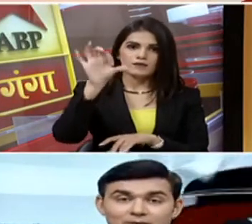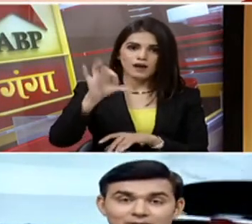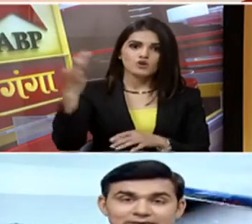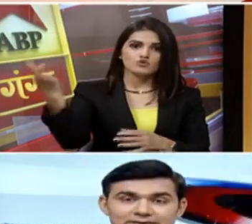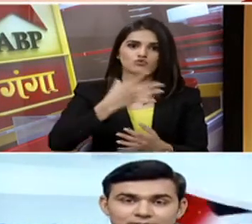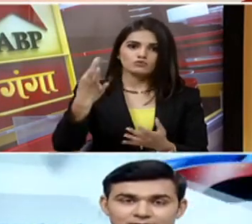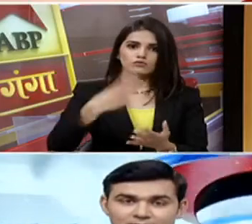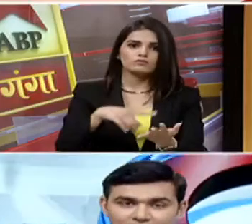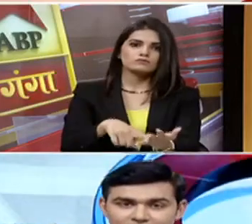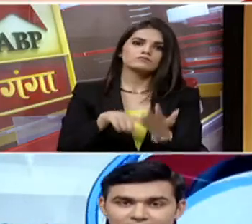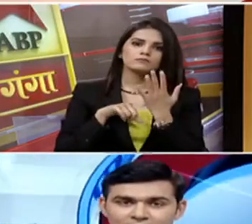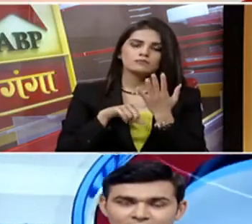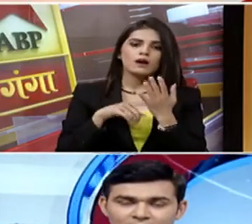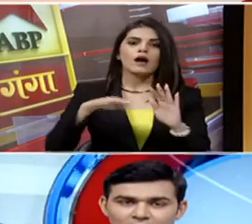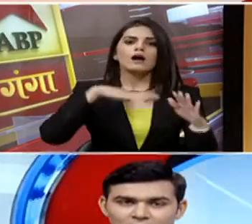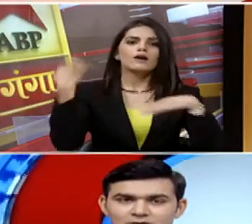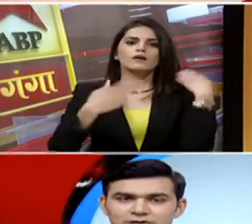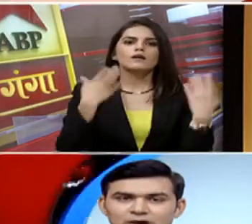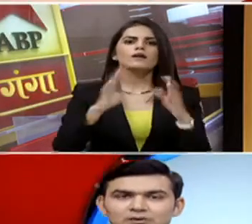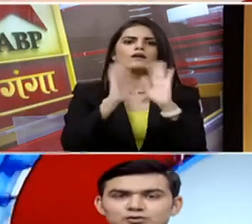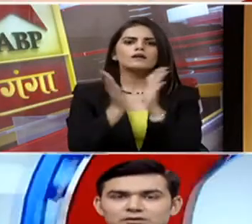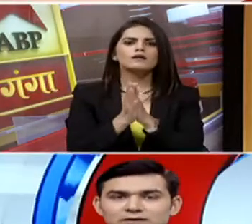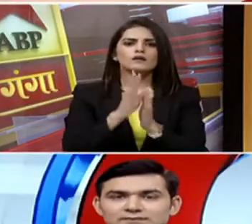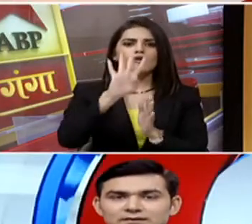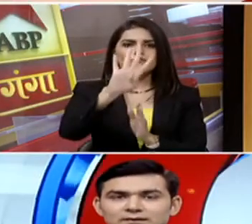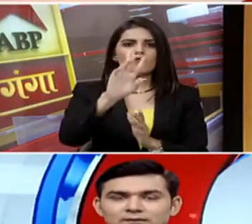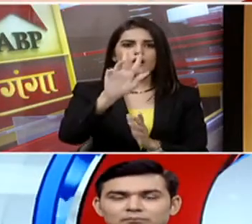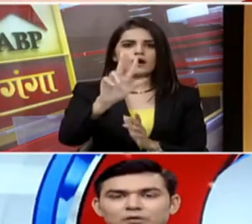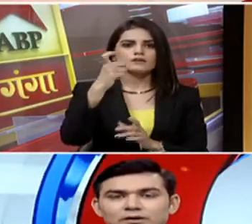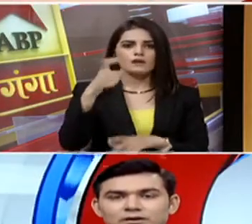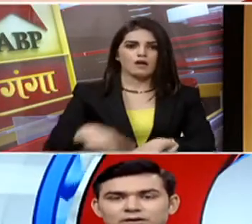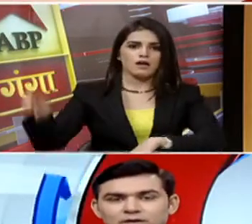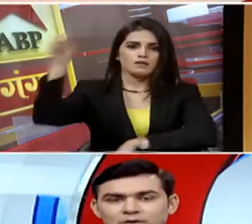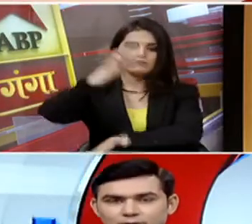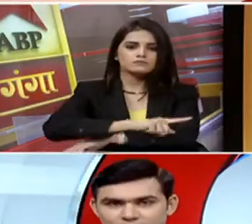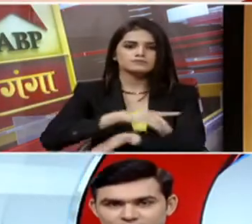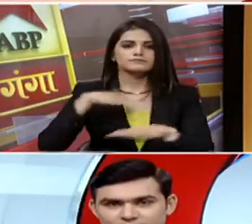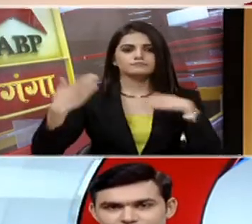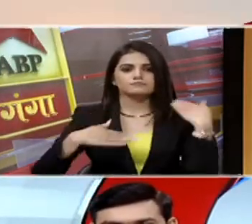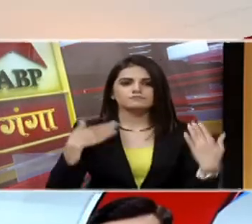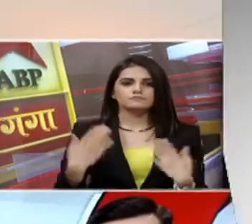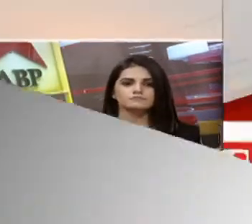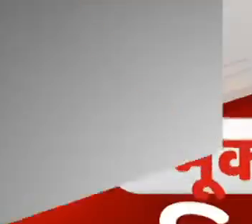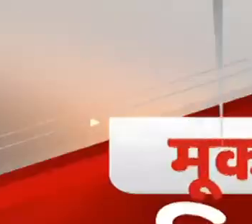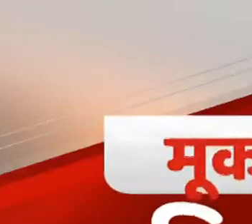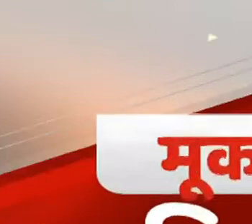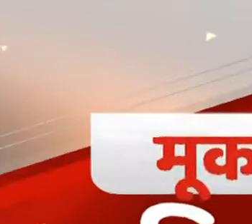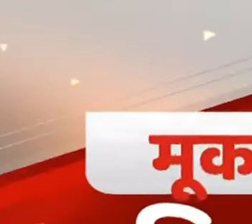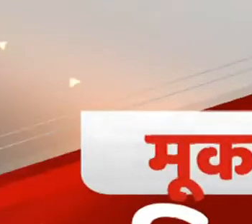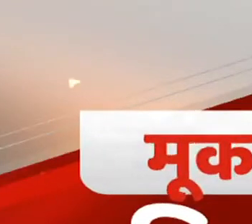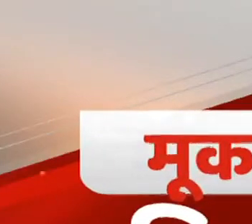नए मामले सामने आए और 487 है